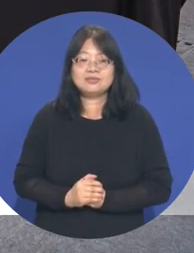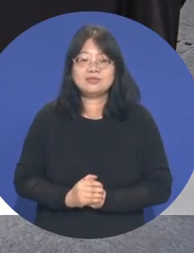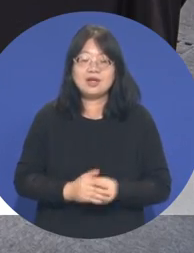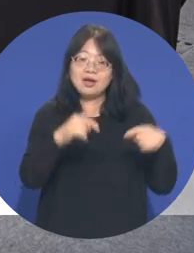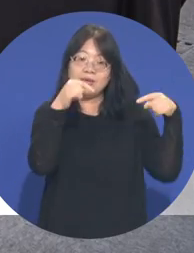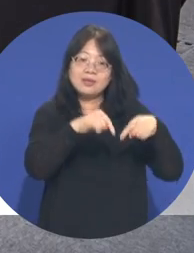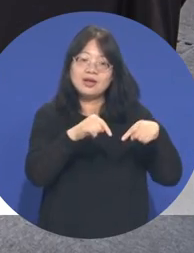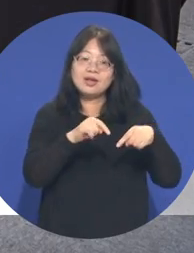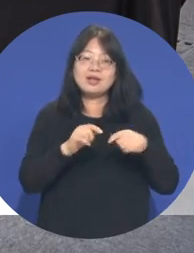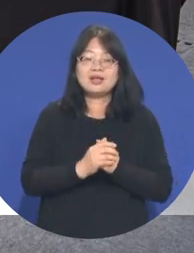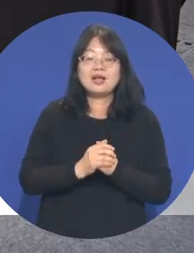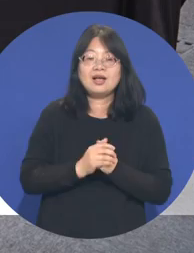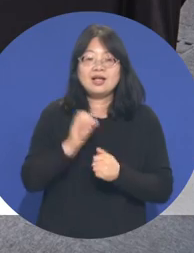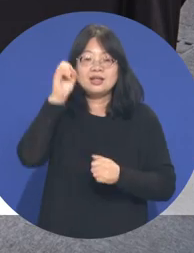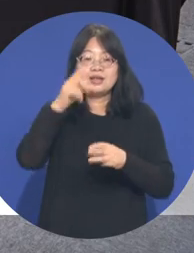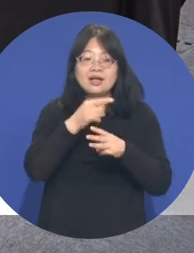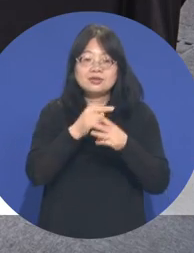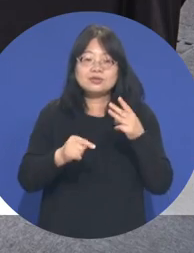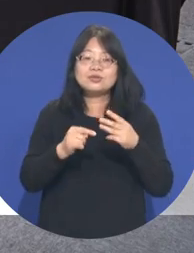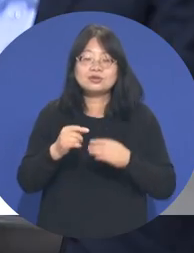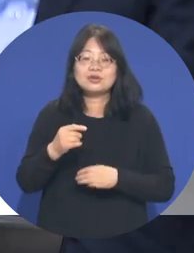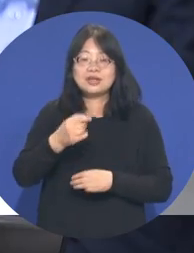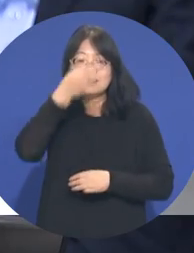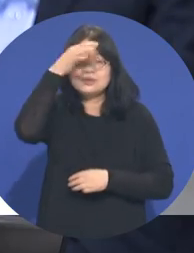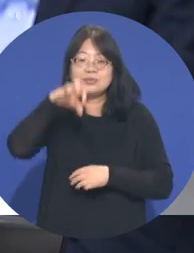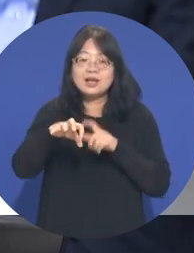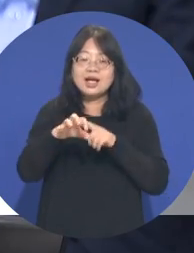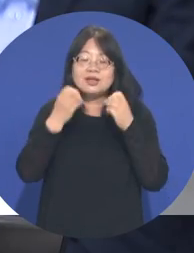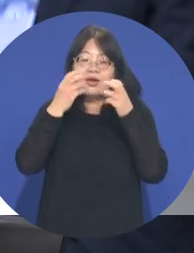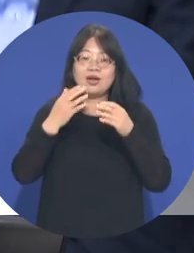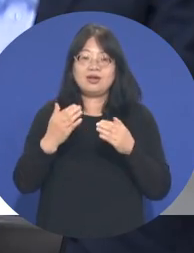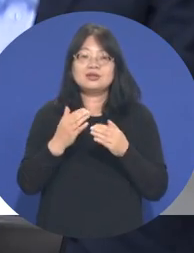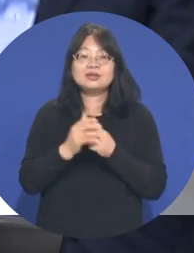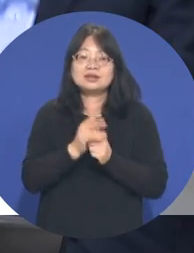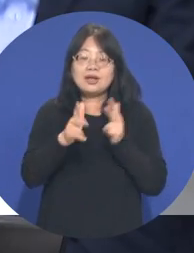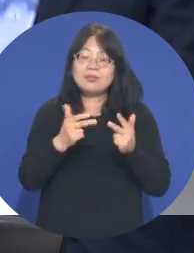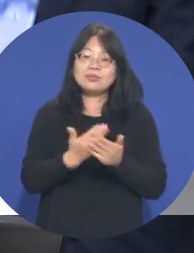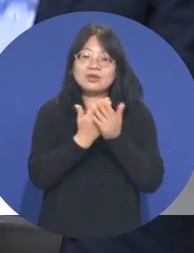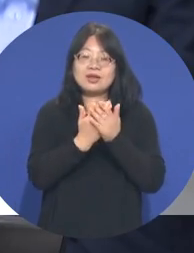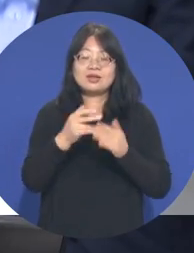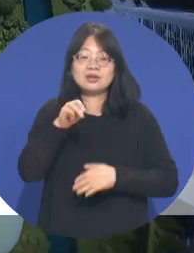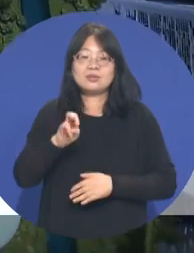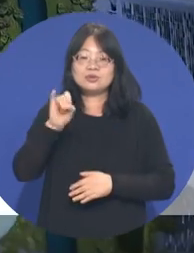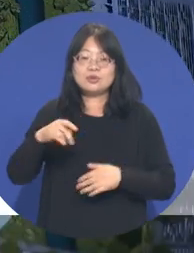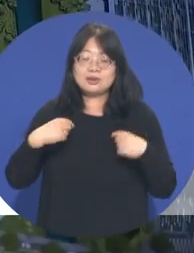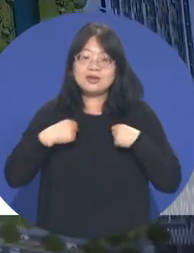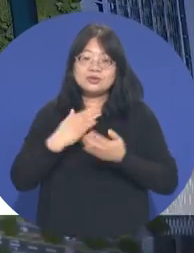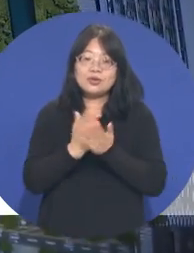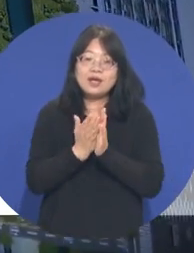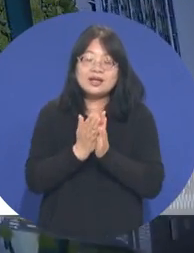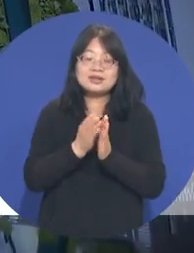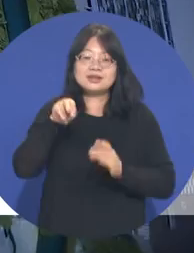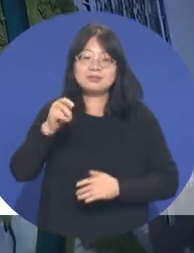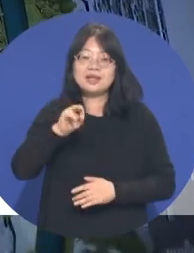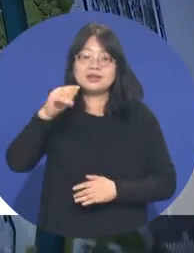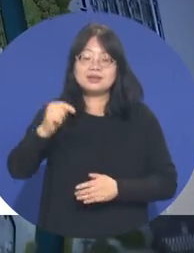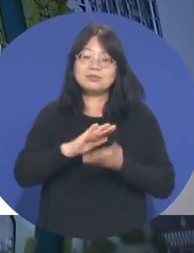협약은 양주 테크노밸리가 신성장 산업을 육성하고 섬유 패션 등의 전통 산업 스마트화를 추진해